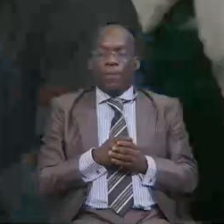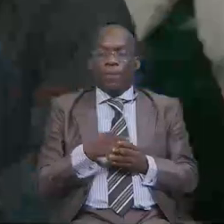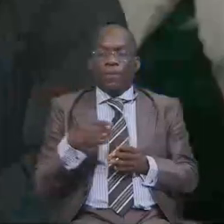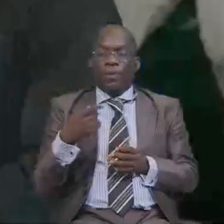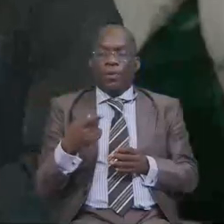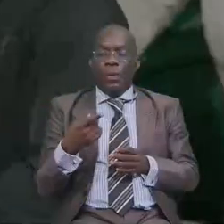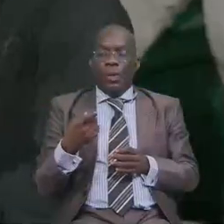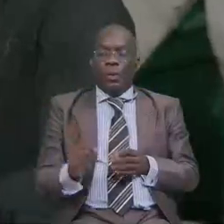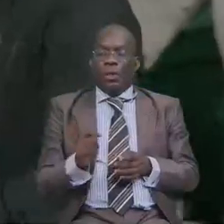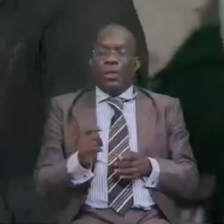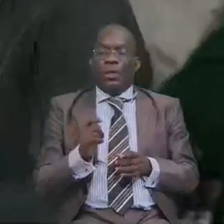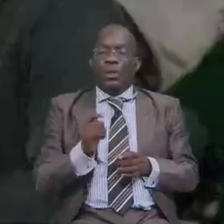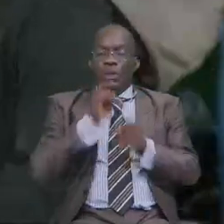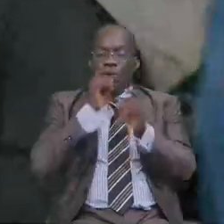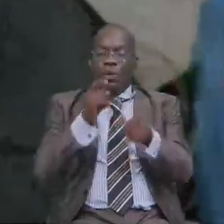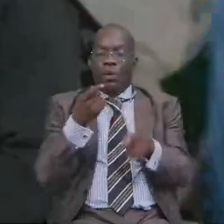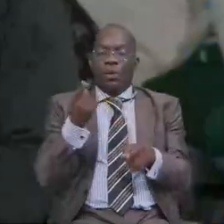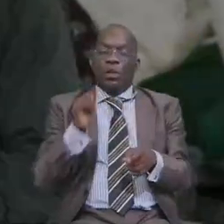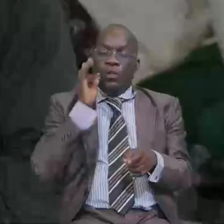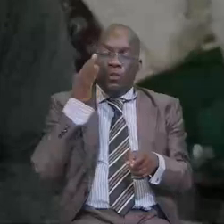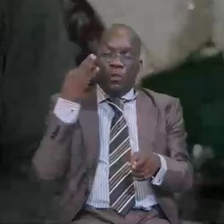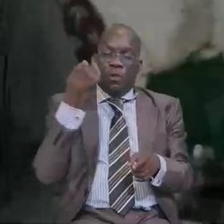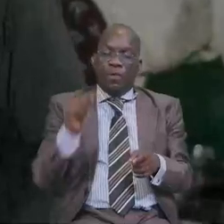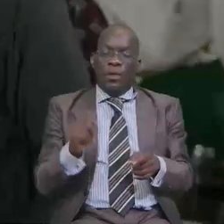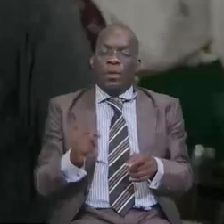Récompense des fruits de la moisson.